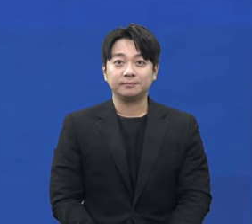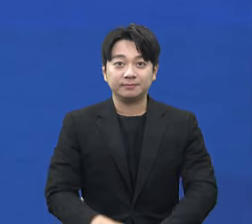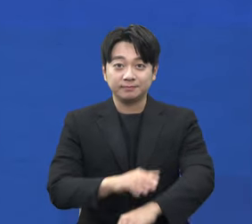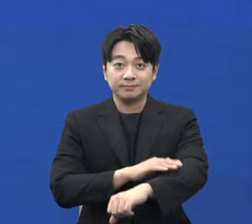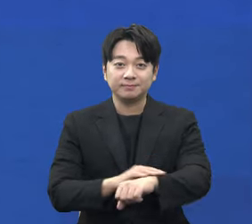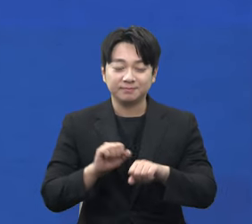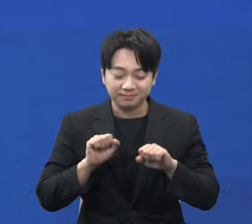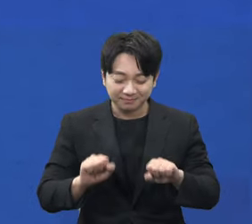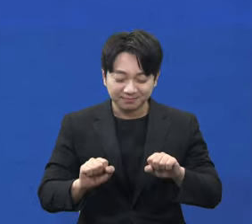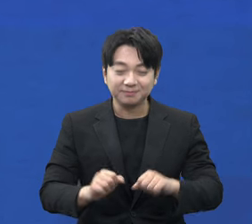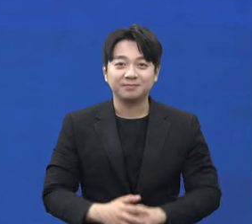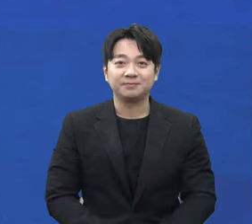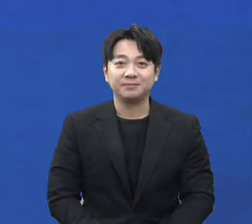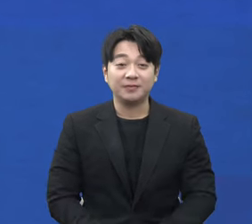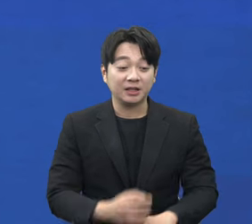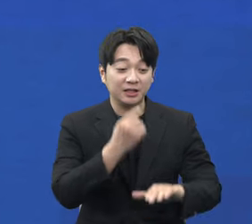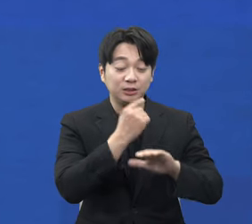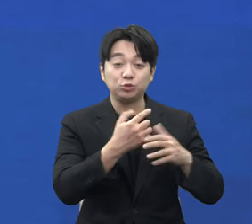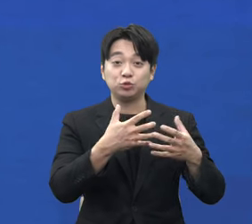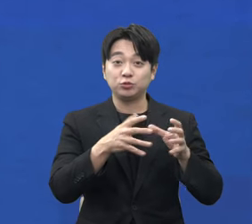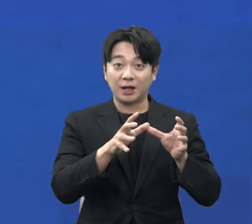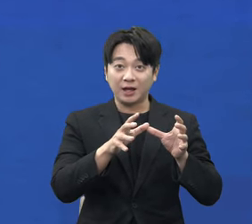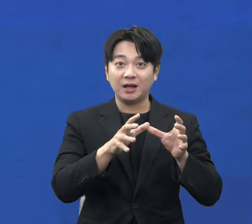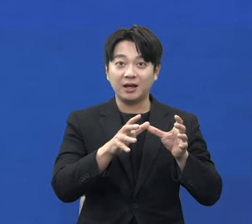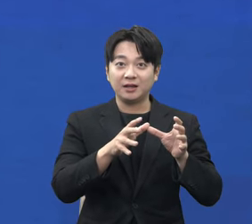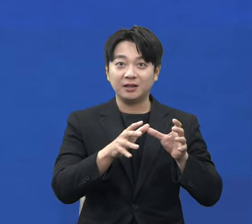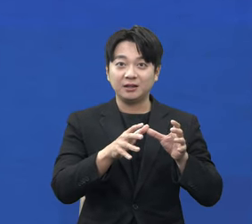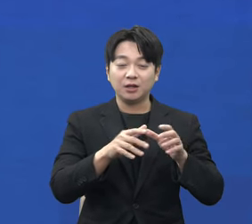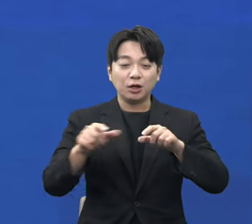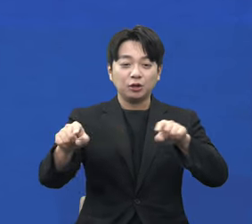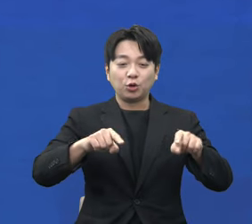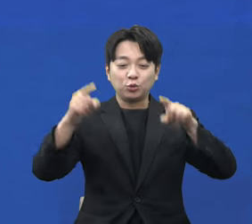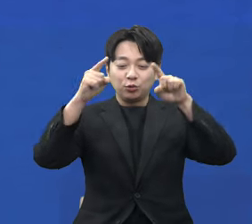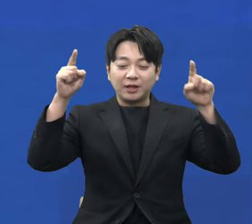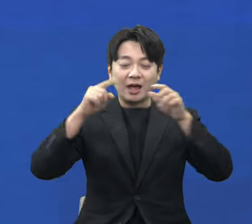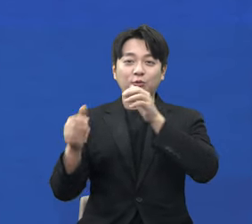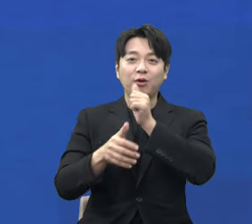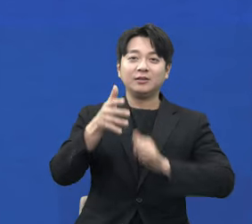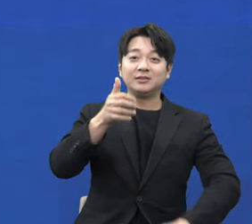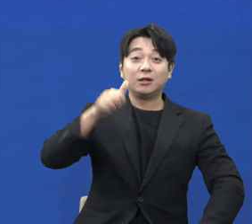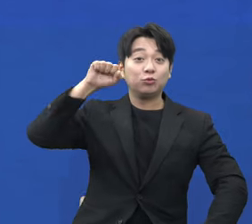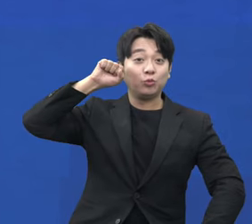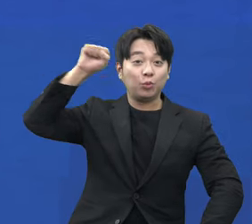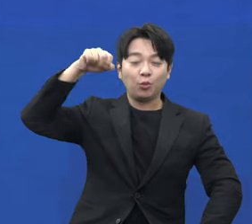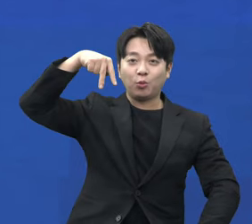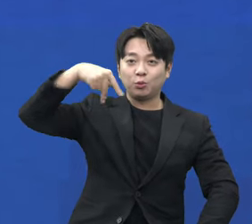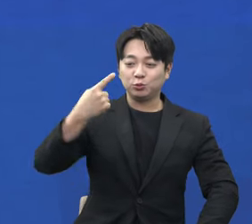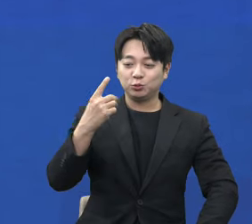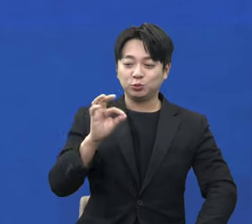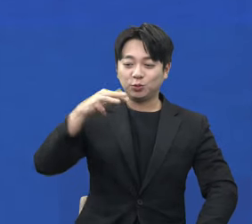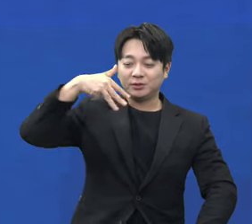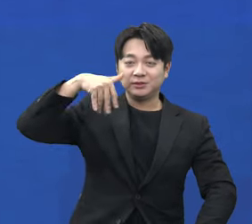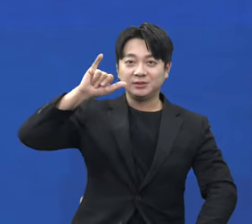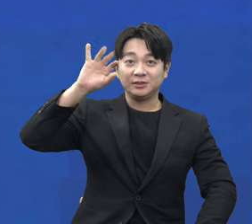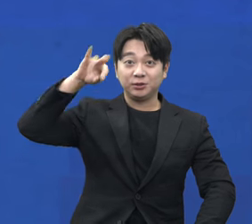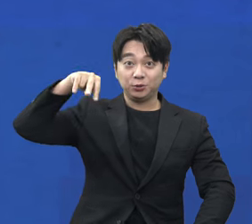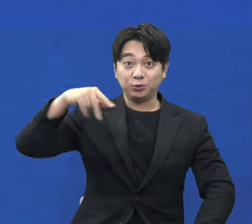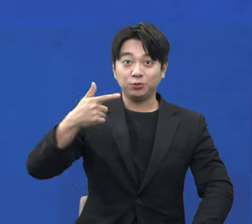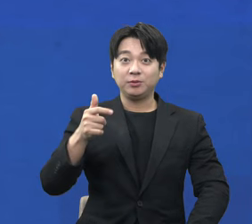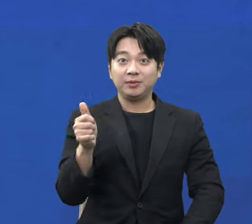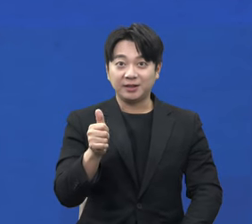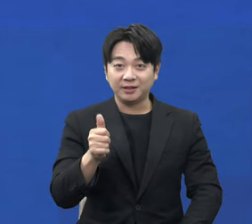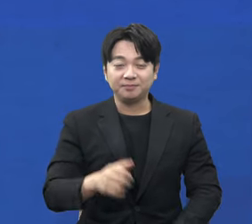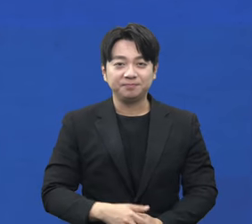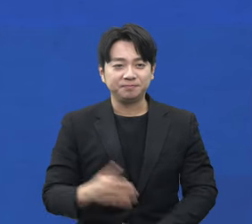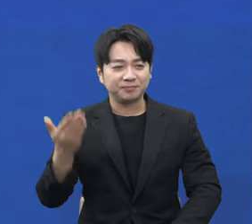안녕하십니까. 더불어민주당 기호 3번 송티윤입니다. 그동안 정치에서 소외되었던 약자들과